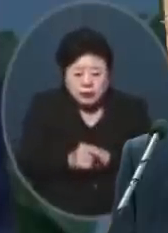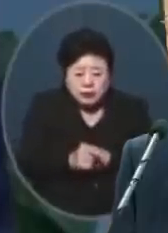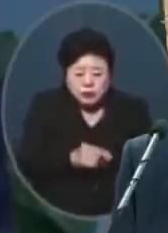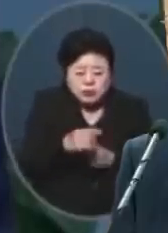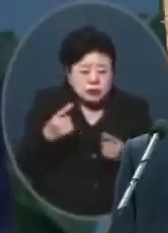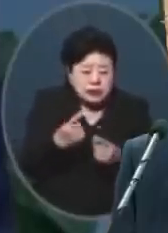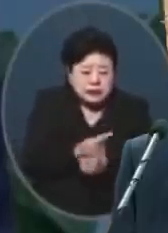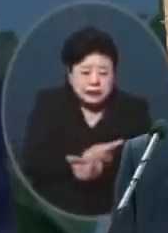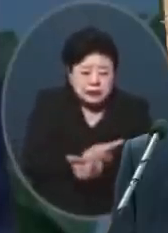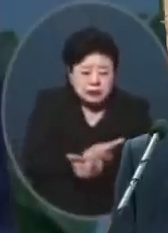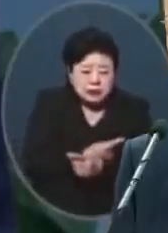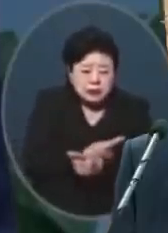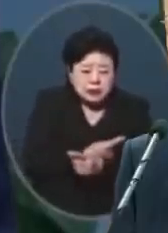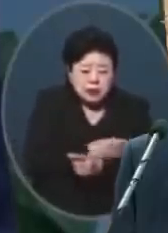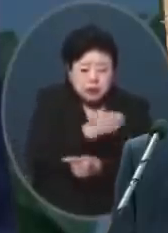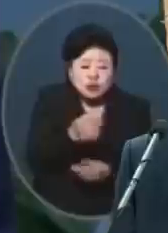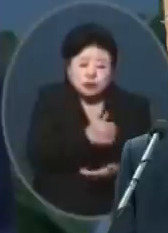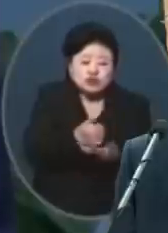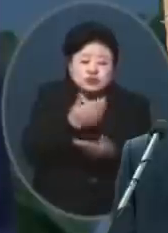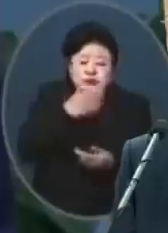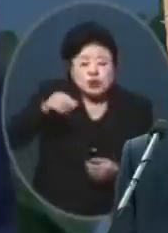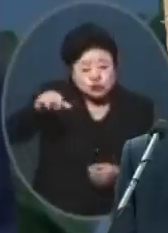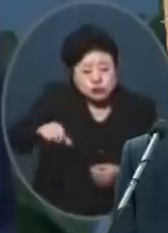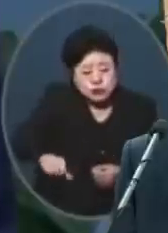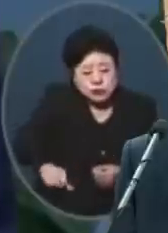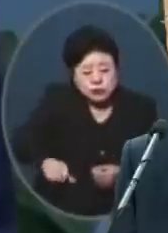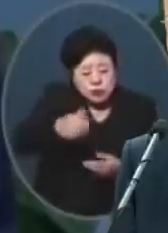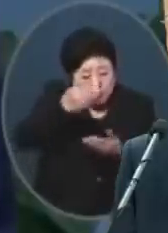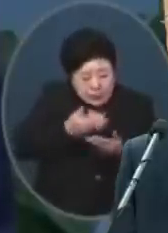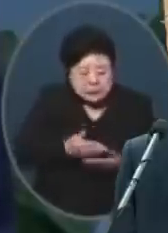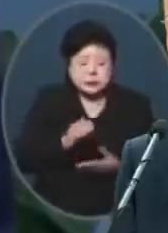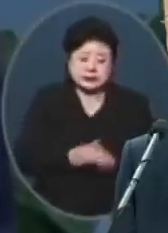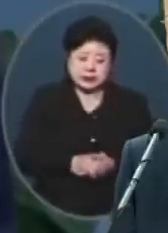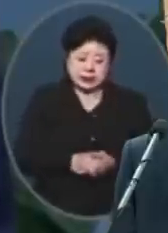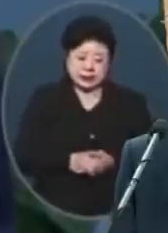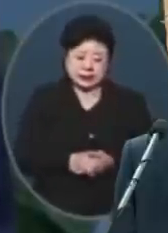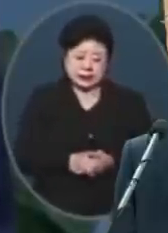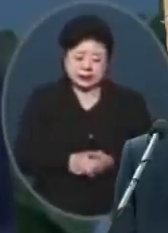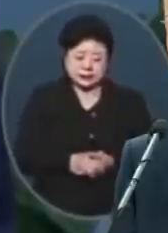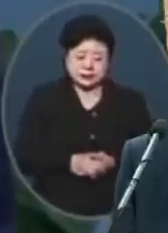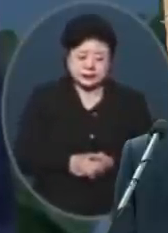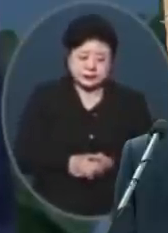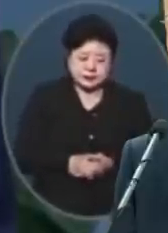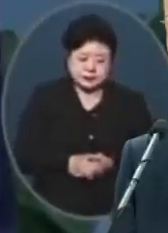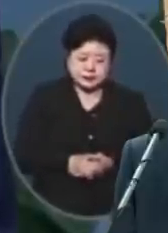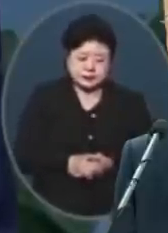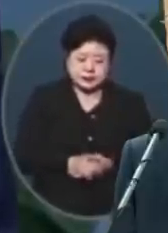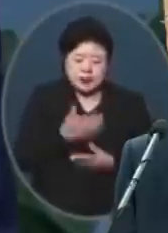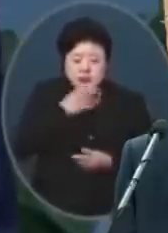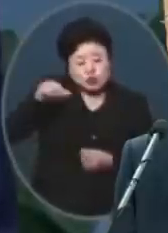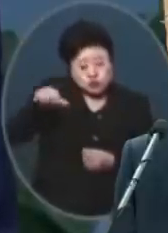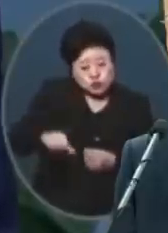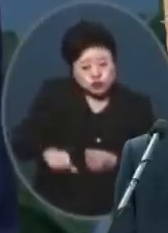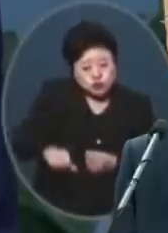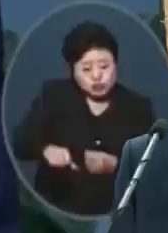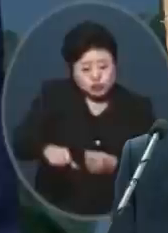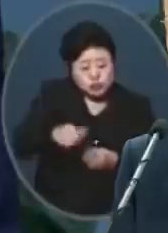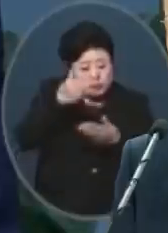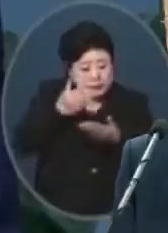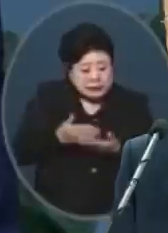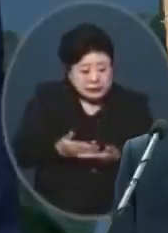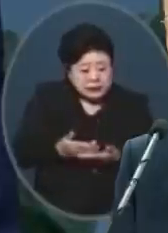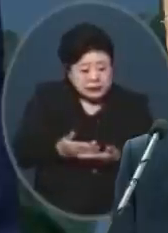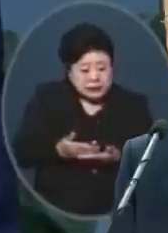대신해서 주님이 제주를 받은 것입니다 저주와 사라지면